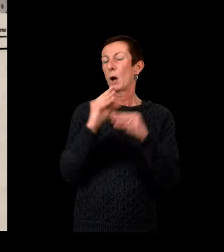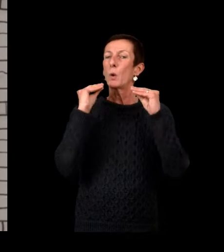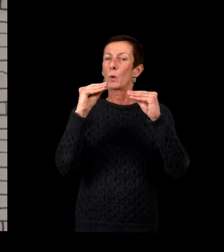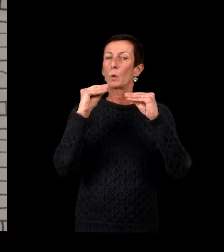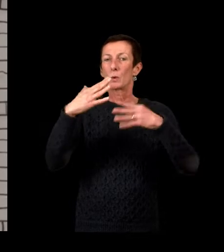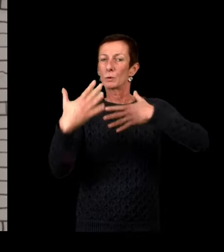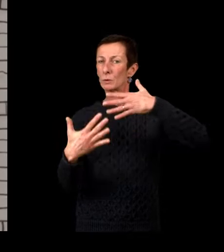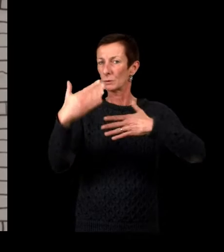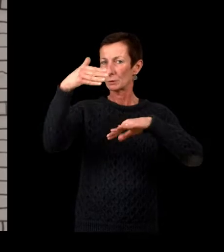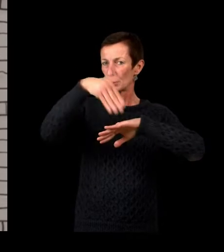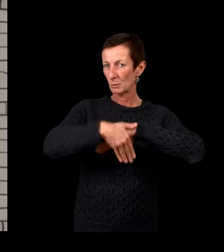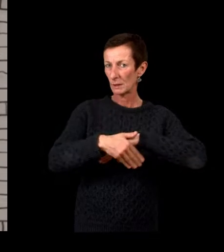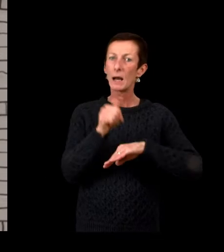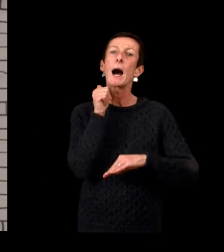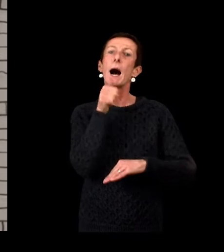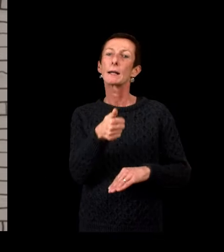demain.